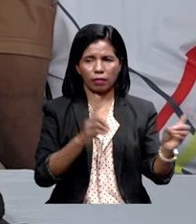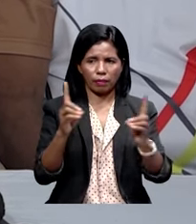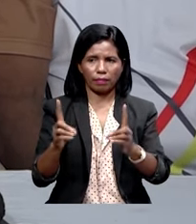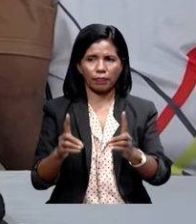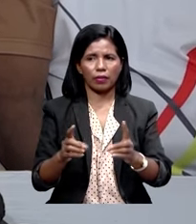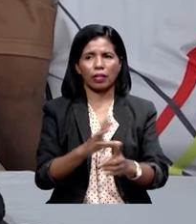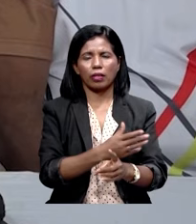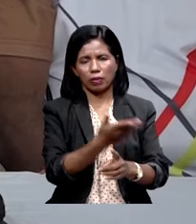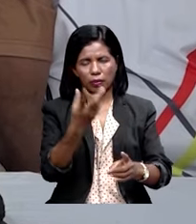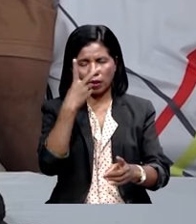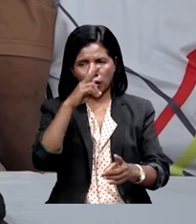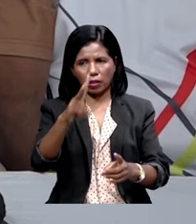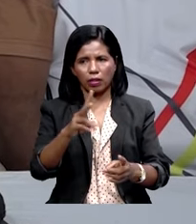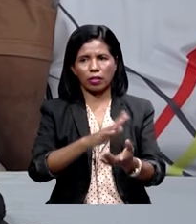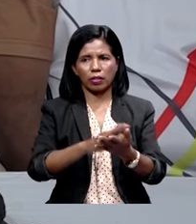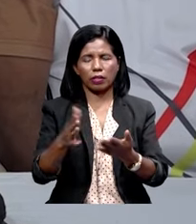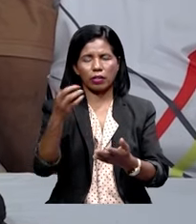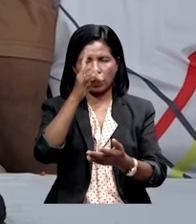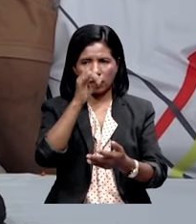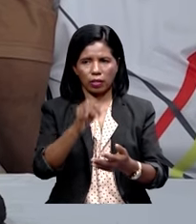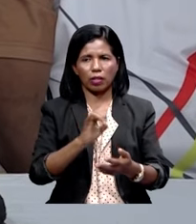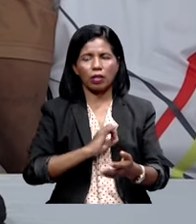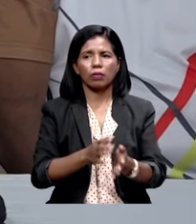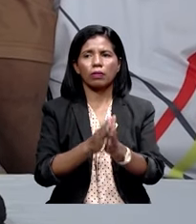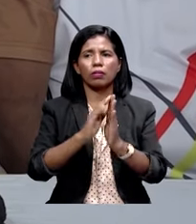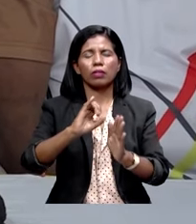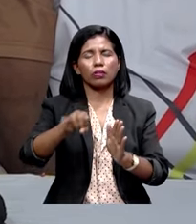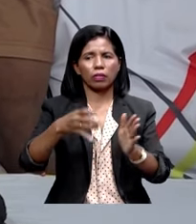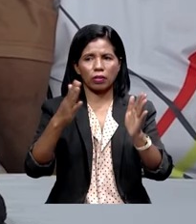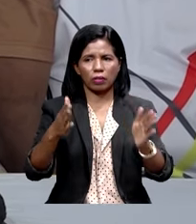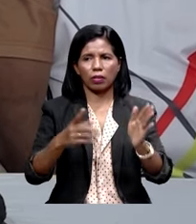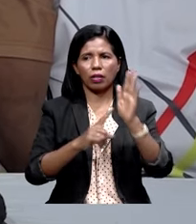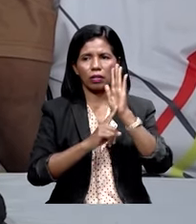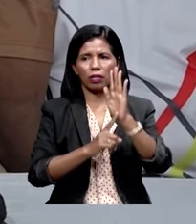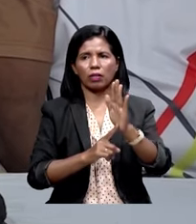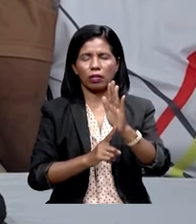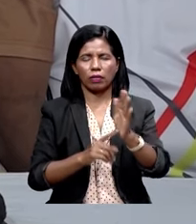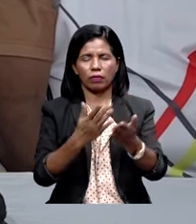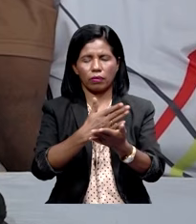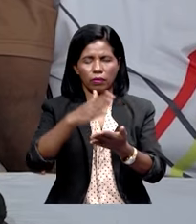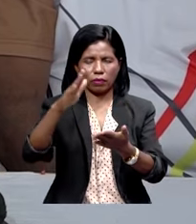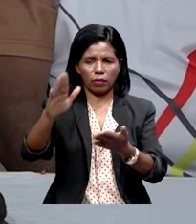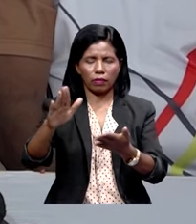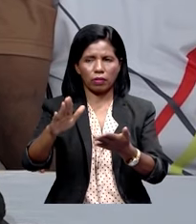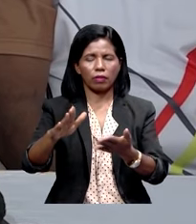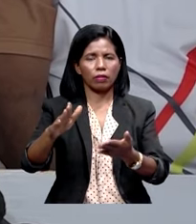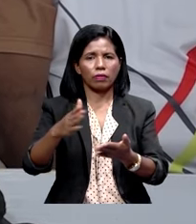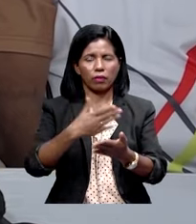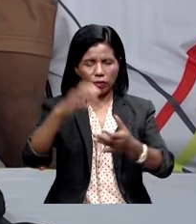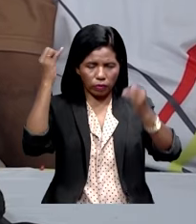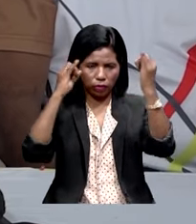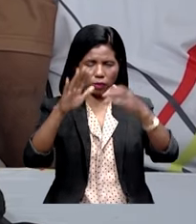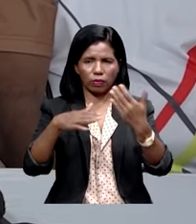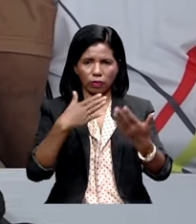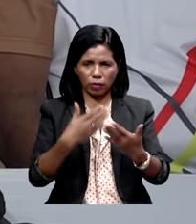kleur tu itu buat sehari nak sasan ser mountain ni hilar hau super jurnalis mus halo apelo lisu sosialisa lisu kata ka